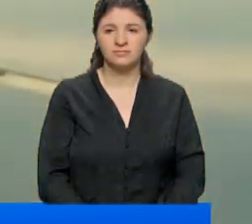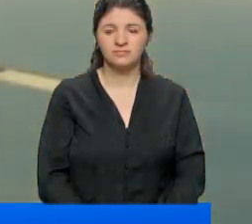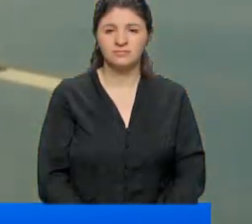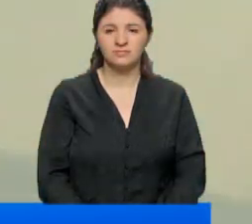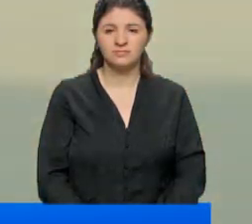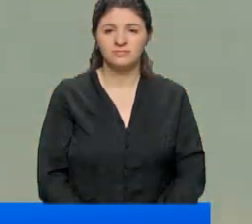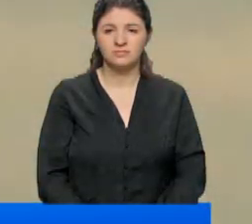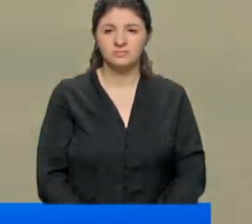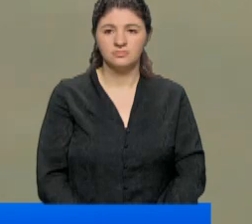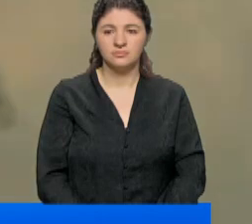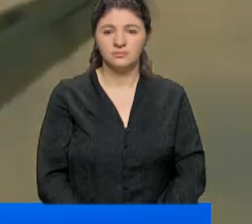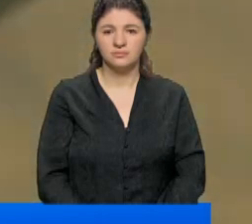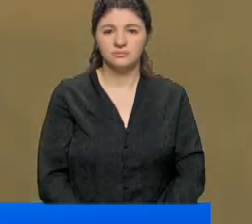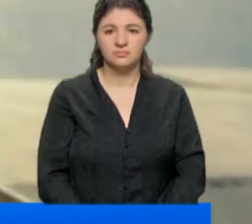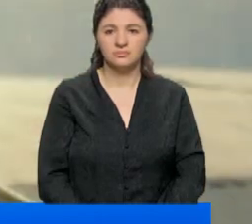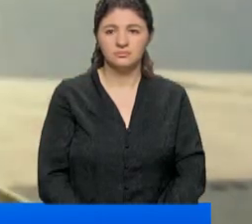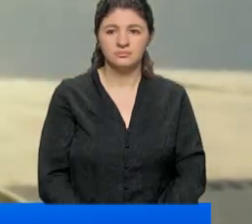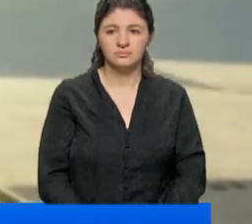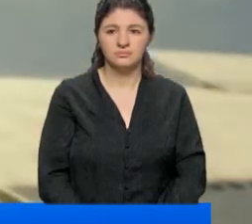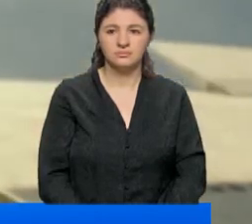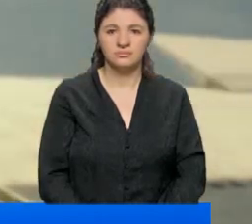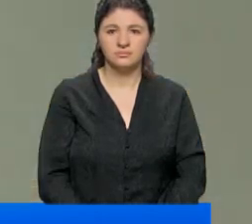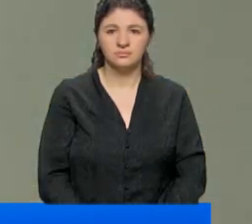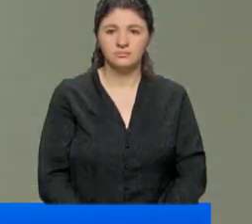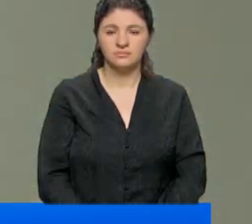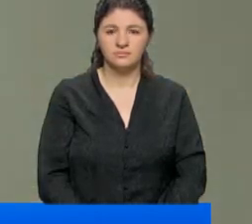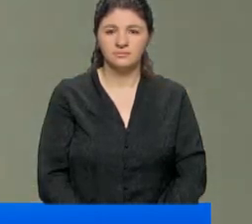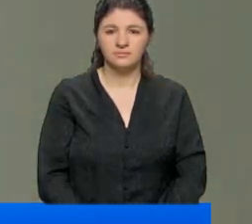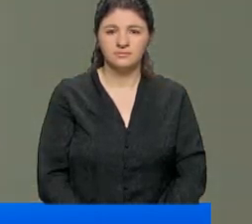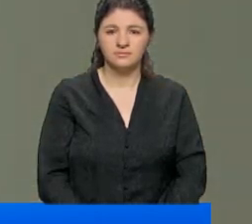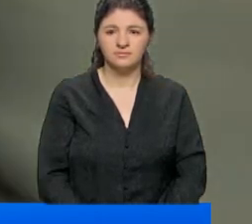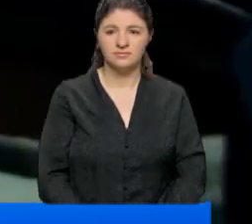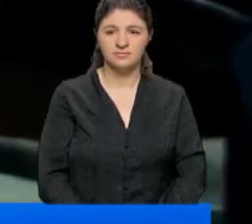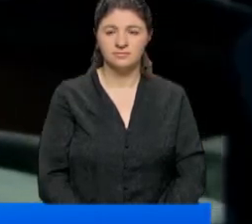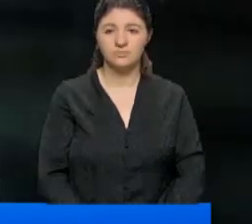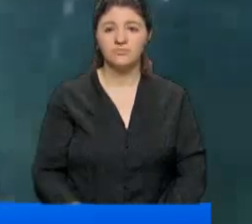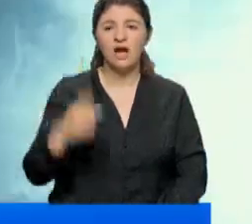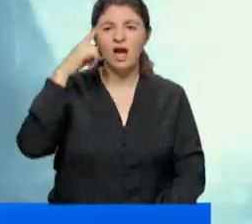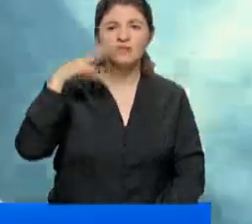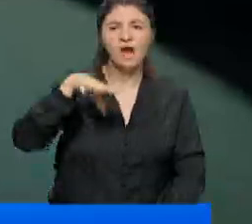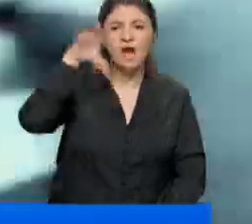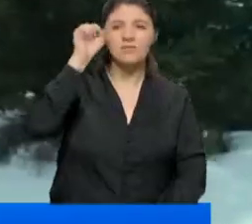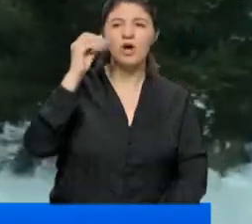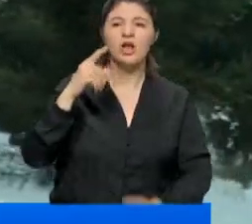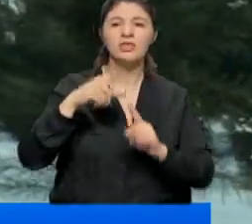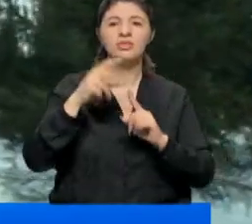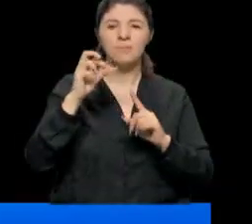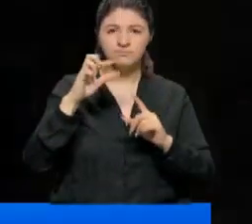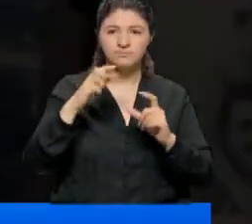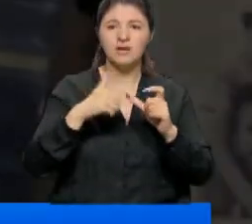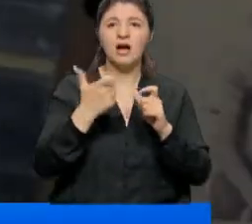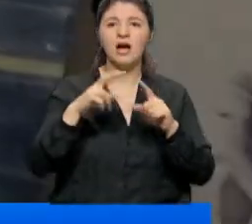2017'ye giriş öpücük geldik benim bu hafızalara kazınan tapkan